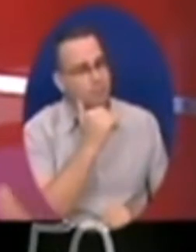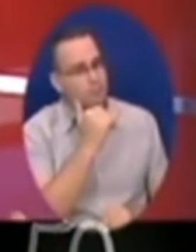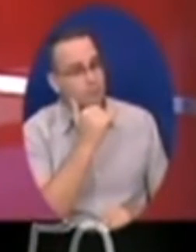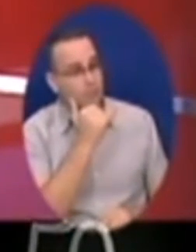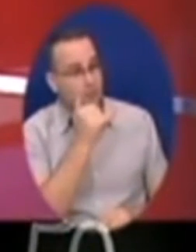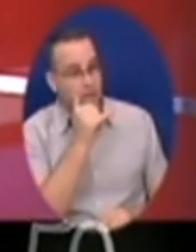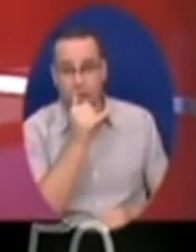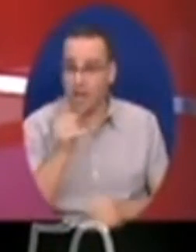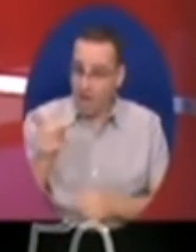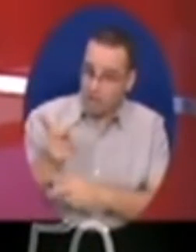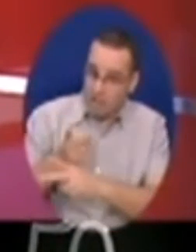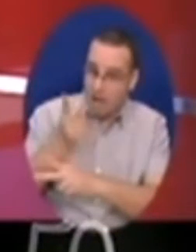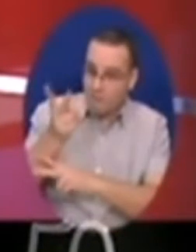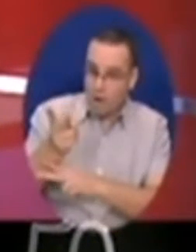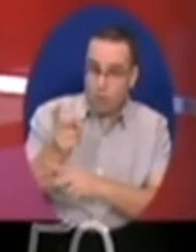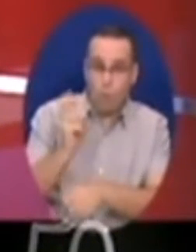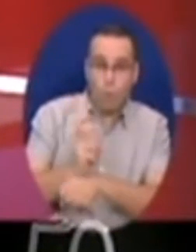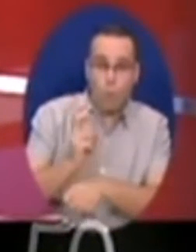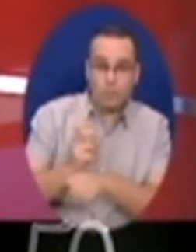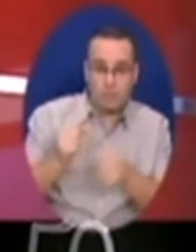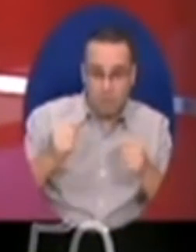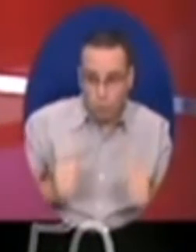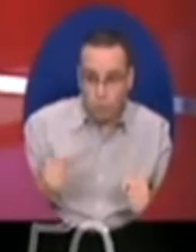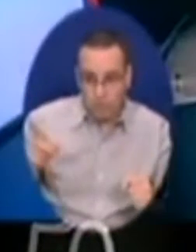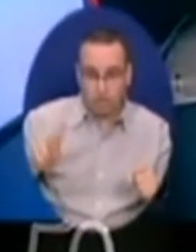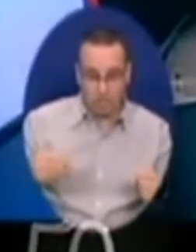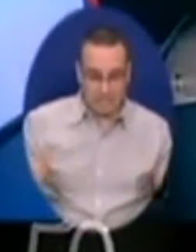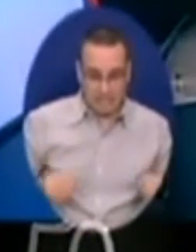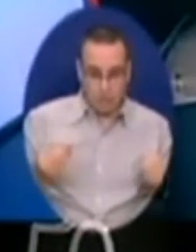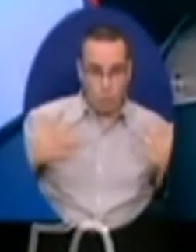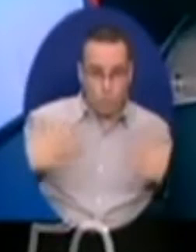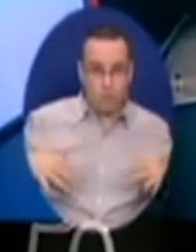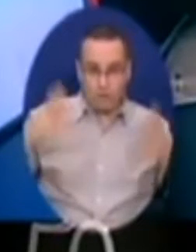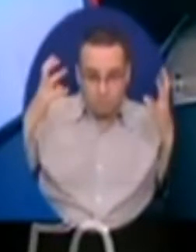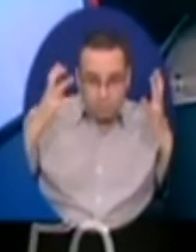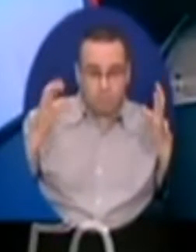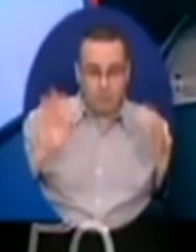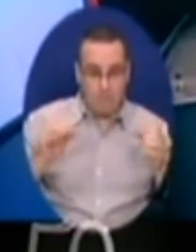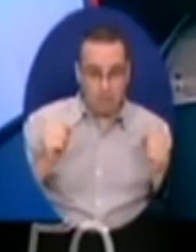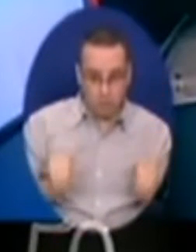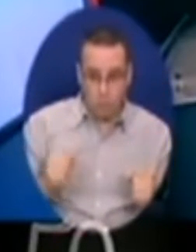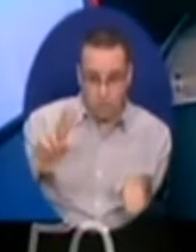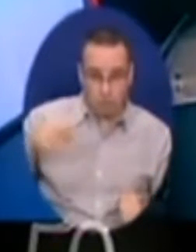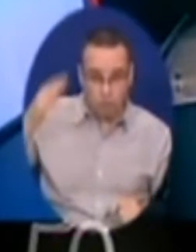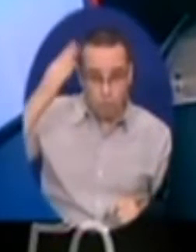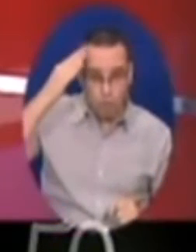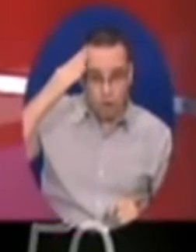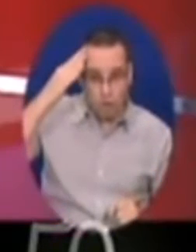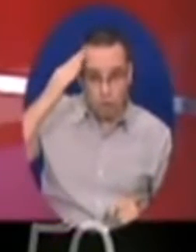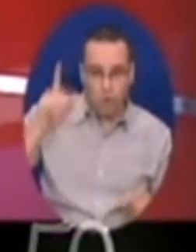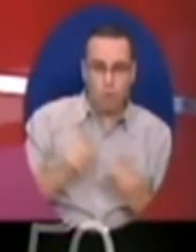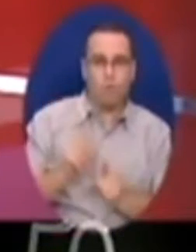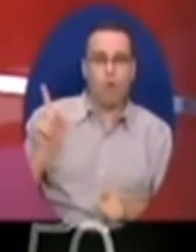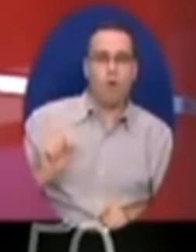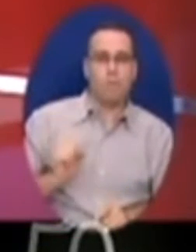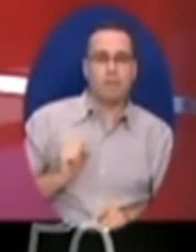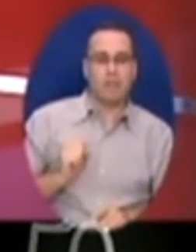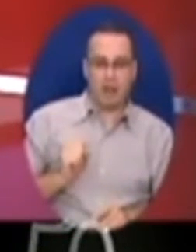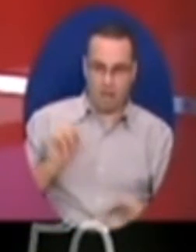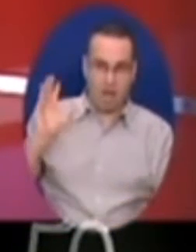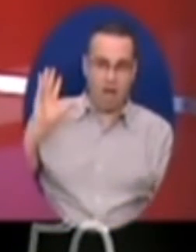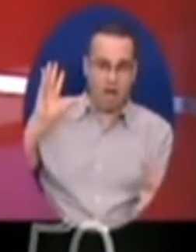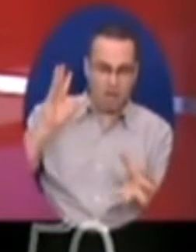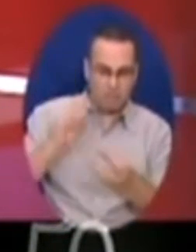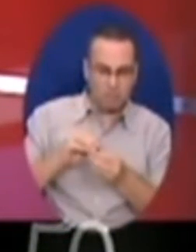כן. עברת איזשהו קורס בטיחותי, יש לך ציוד בטיחות, מקפידים איתך על זה, יש מודעות, כמו שאתה בצהל, אחרי כל